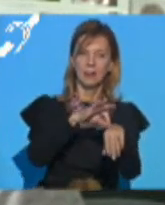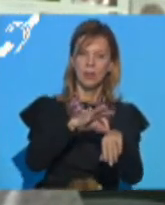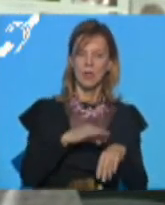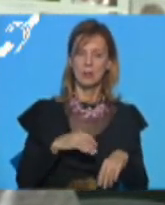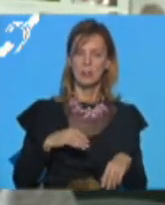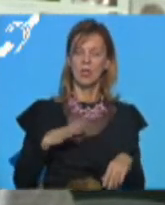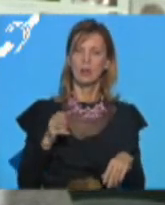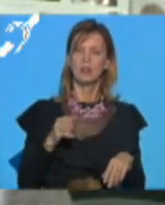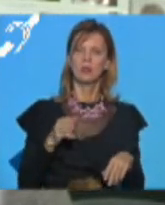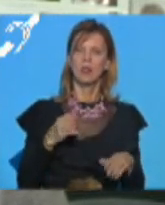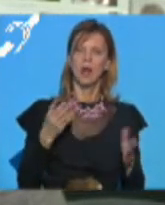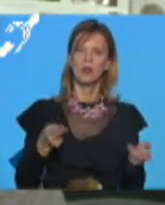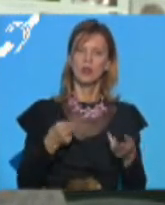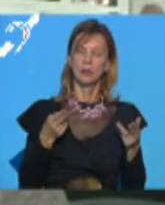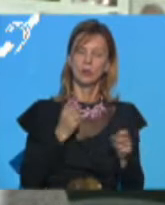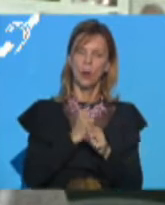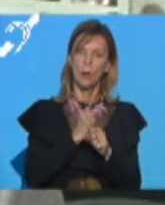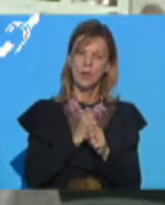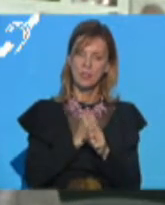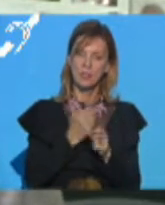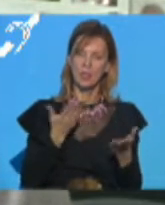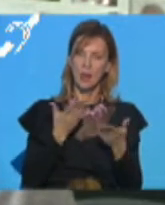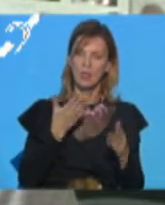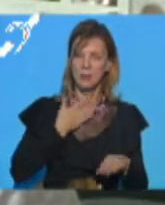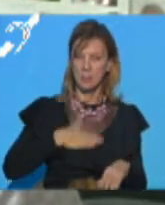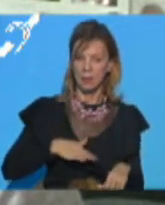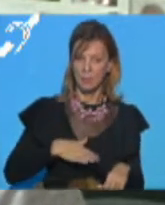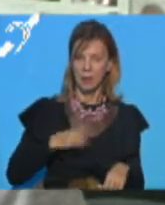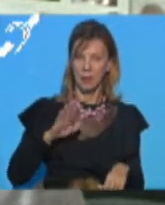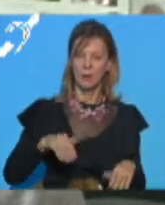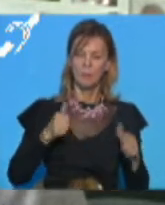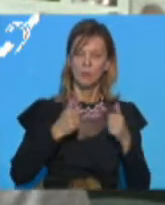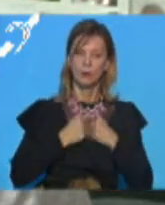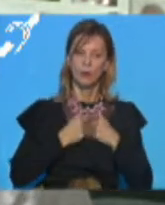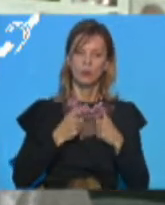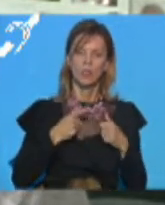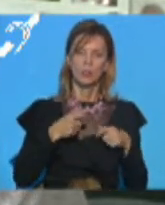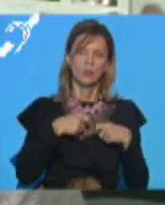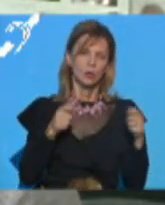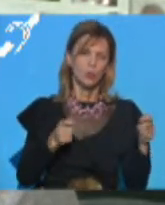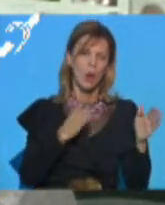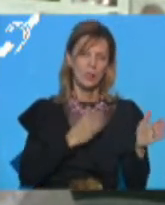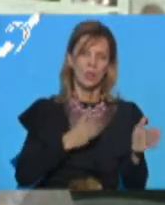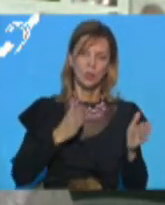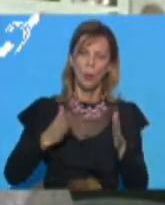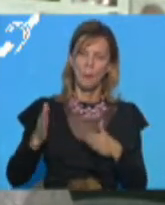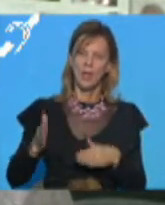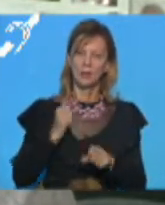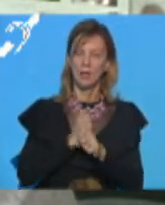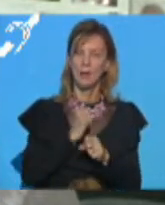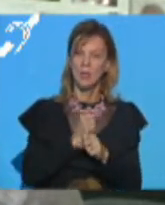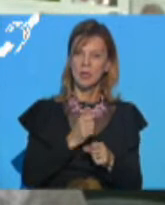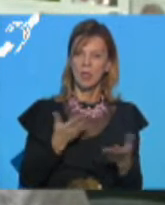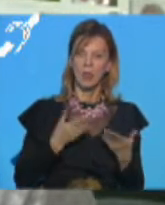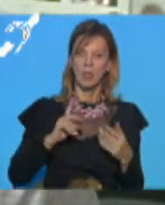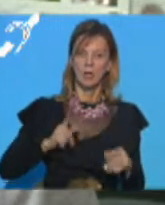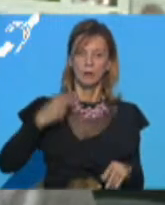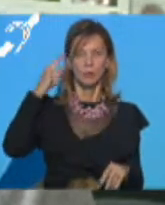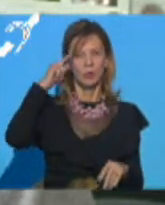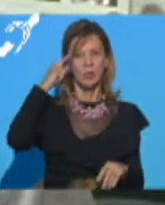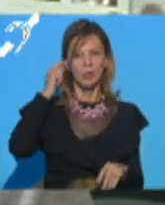către a-și găsi o meserie. Am avut voluntari din toate domeniile la care vă puteți